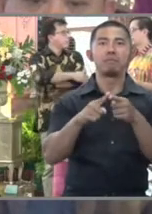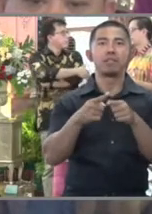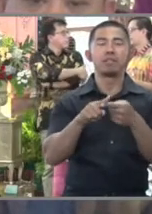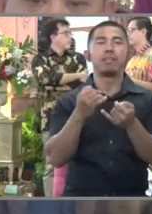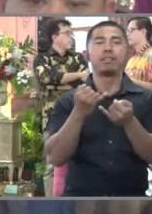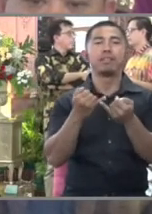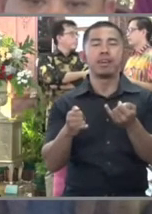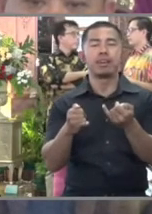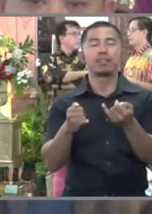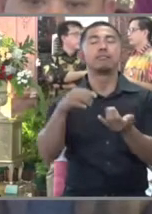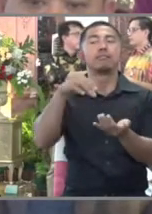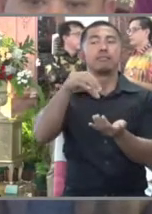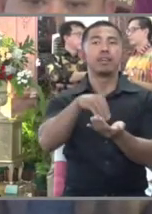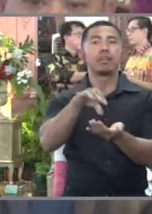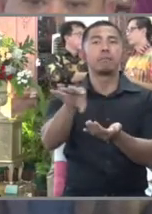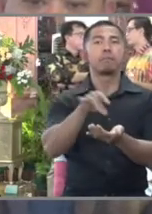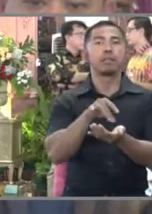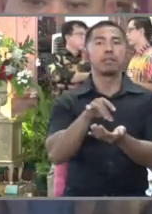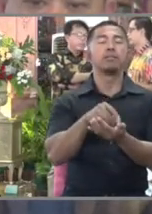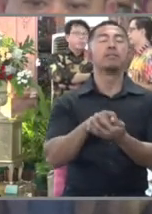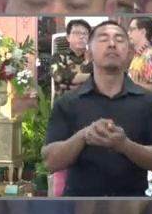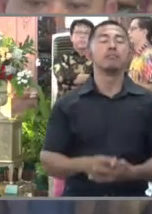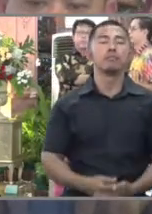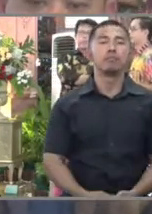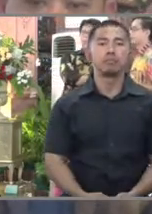dari Dapel 345.